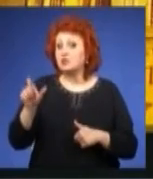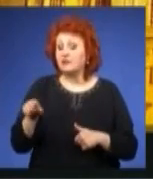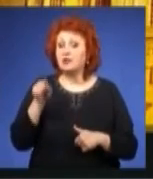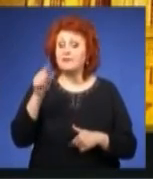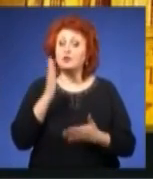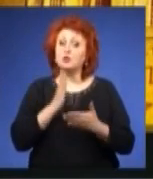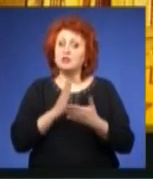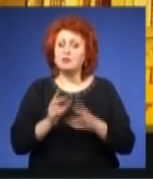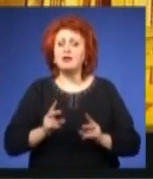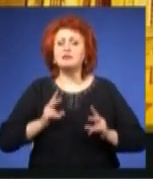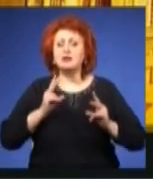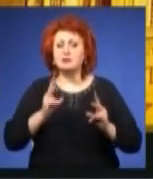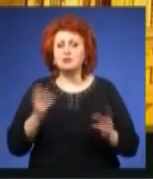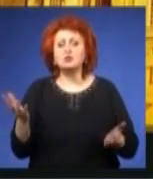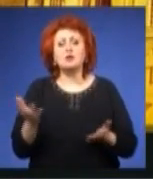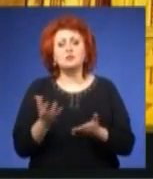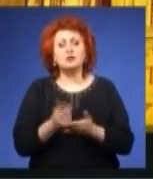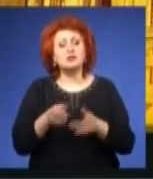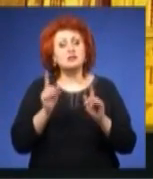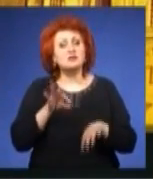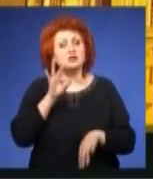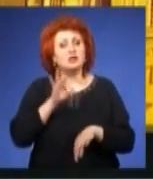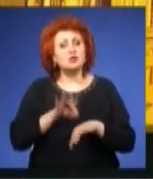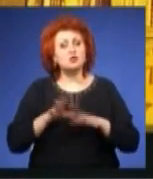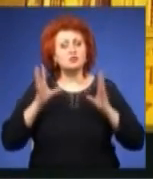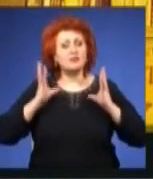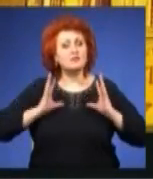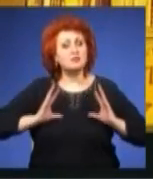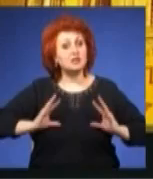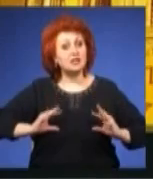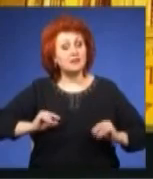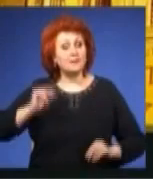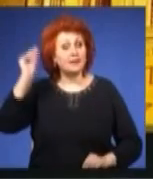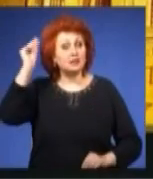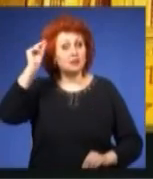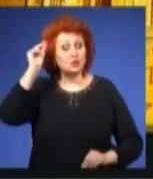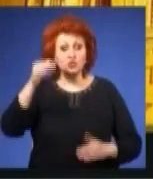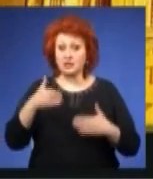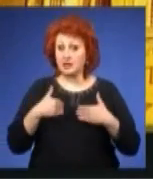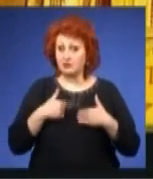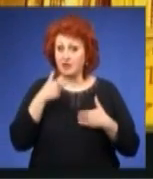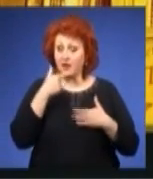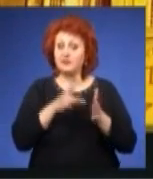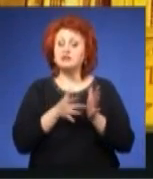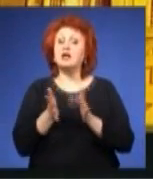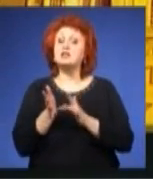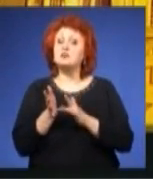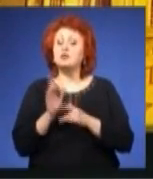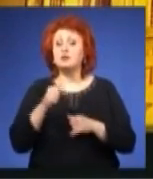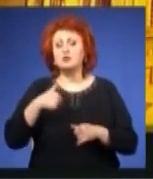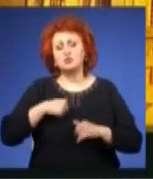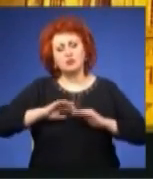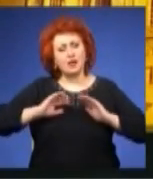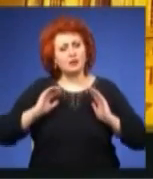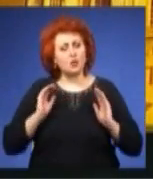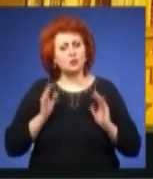человека, тот имеет надежду обрести подлинное чувство смирения. «Научитесь от меня», — говорит Господь,